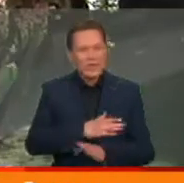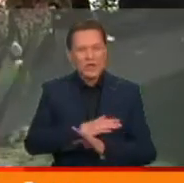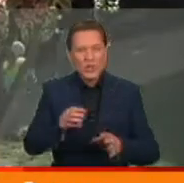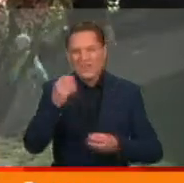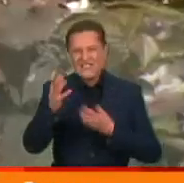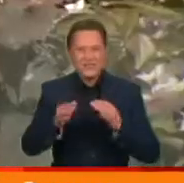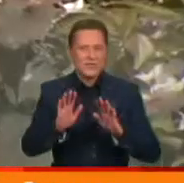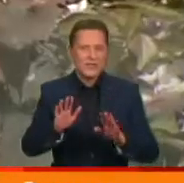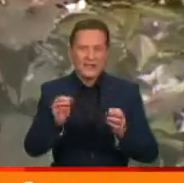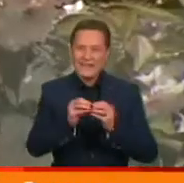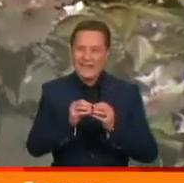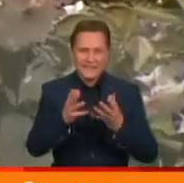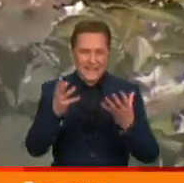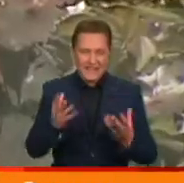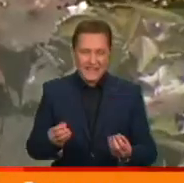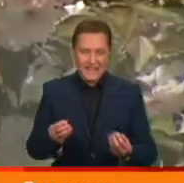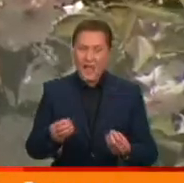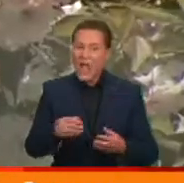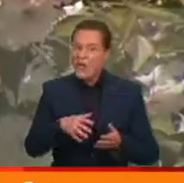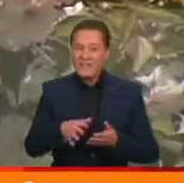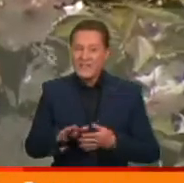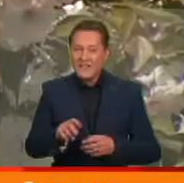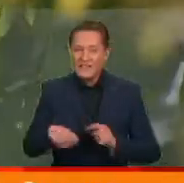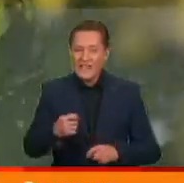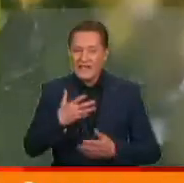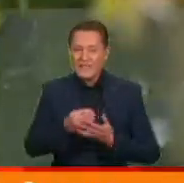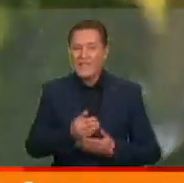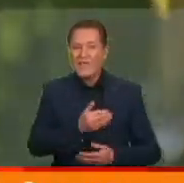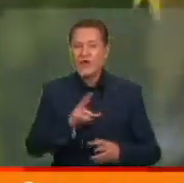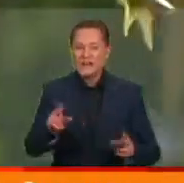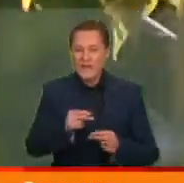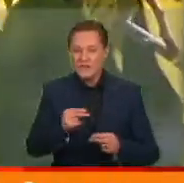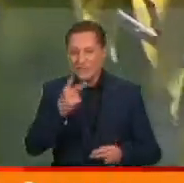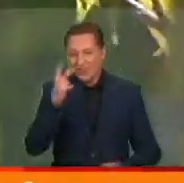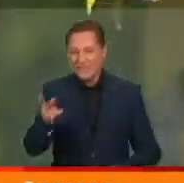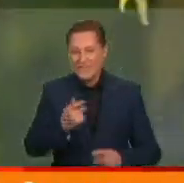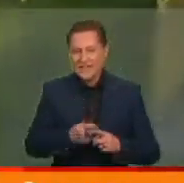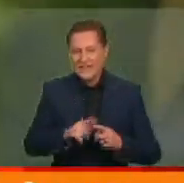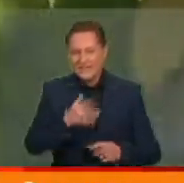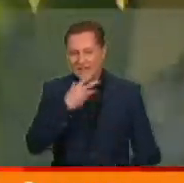дерева всього лише 10 днів. Тож не втратьте і свого шансу долучитися до українського ханамі.